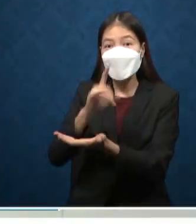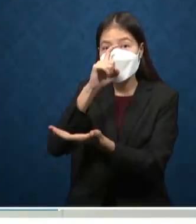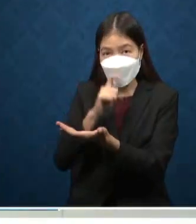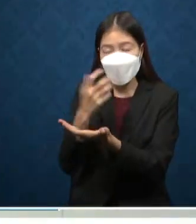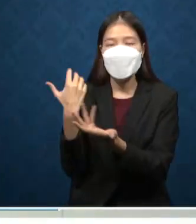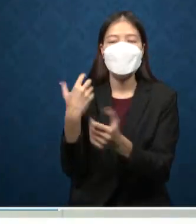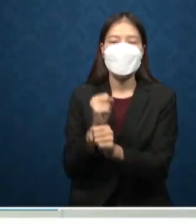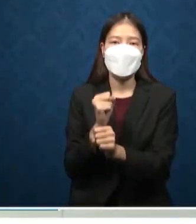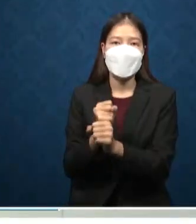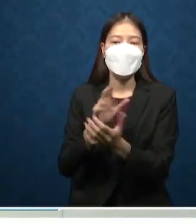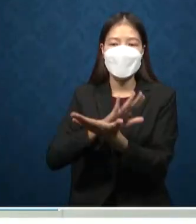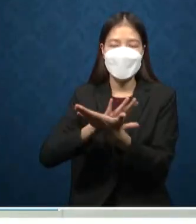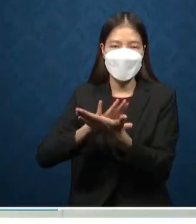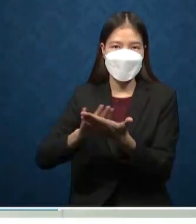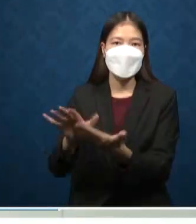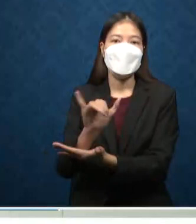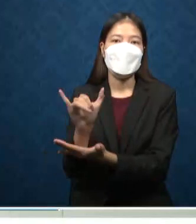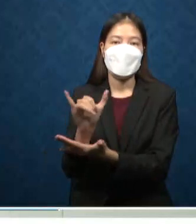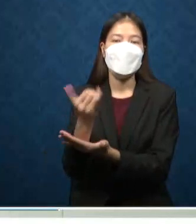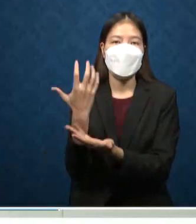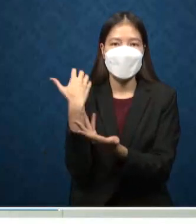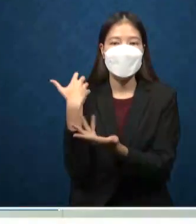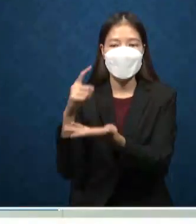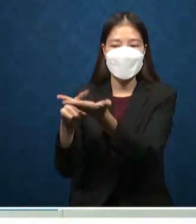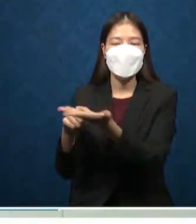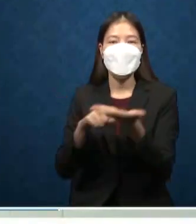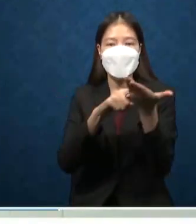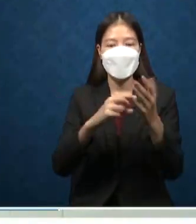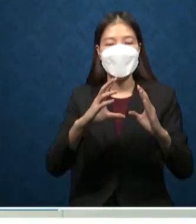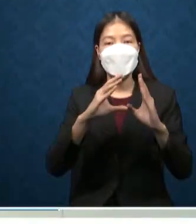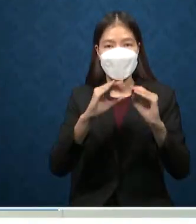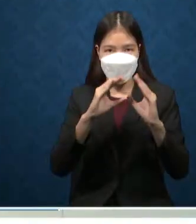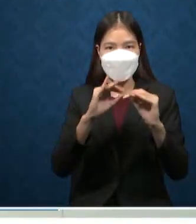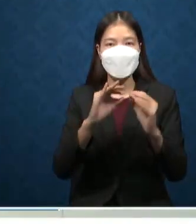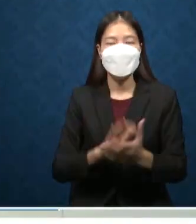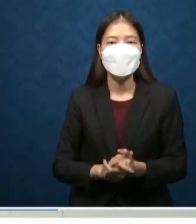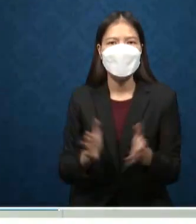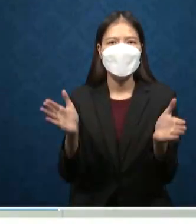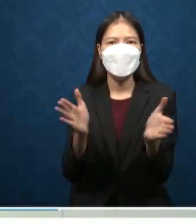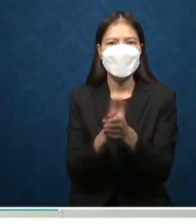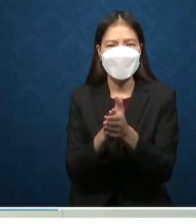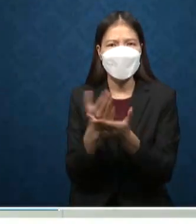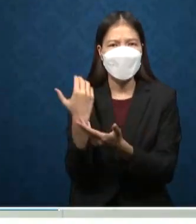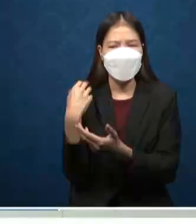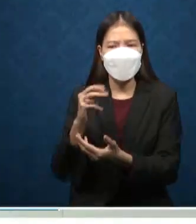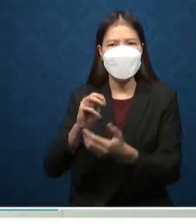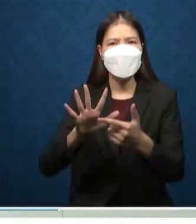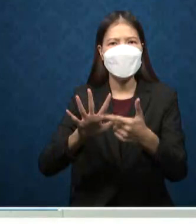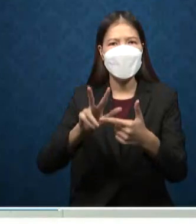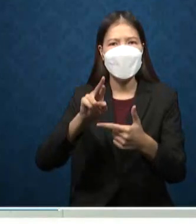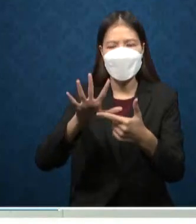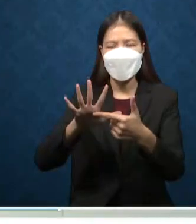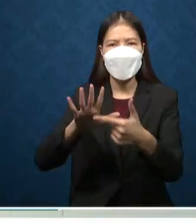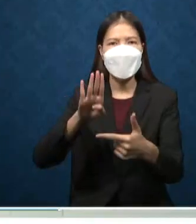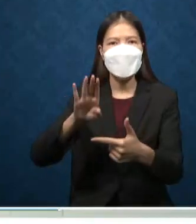แล้วก็จะอีกแนวหนึ่งที่จะนำเสนอที่ประชุมได้รวมไปถึงมาลาบีผีตองเหลืองที่ได้นำเสนออยู่ในขั้